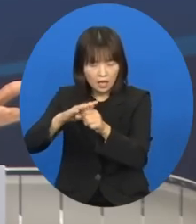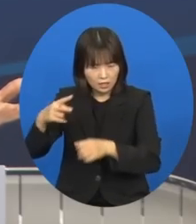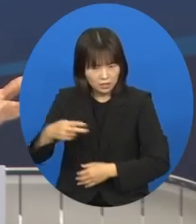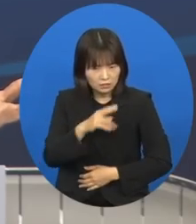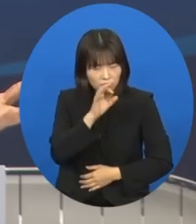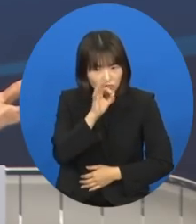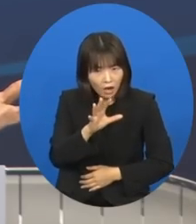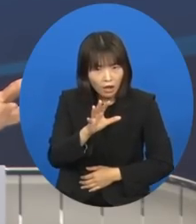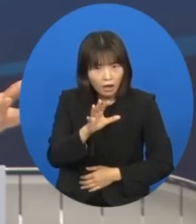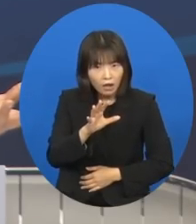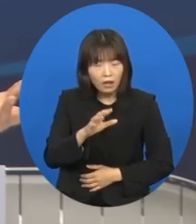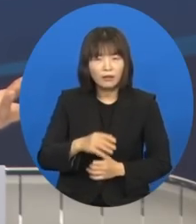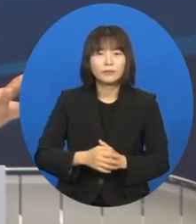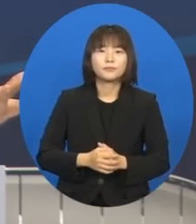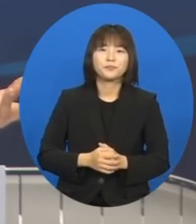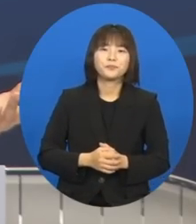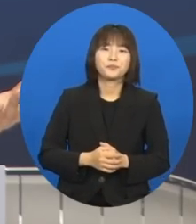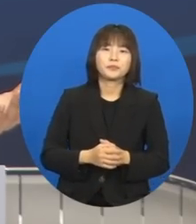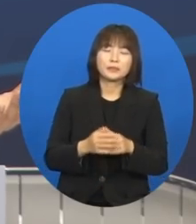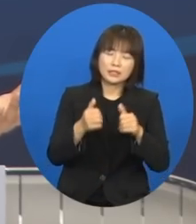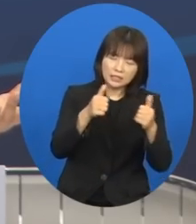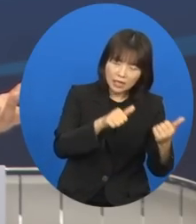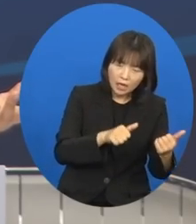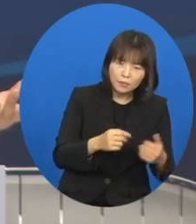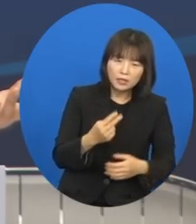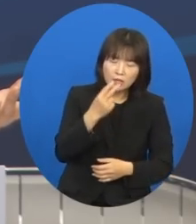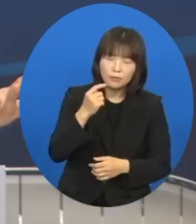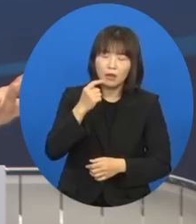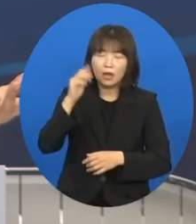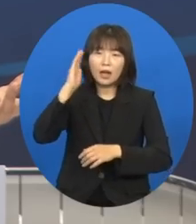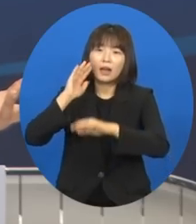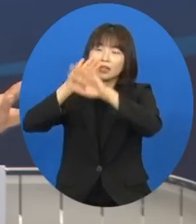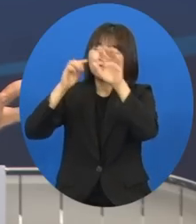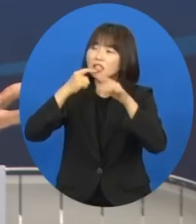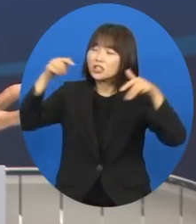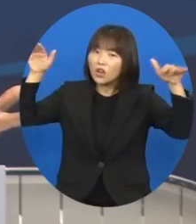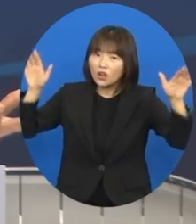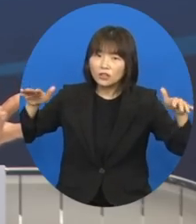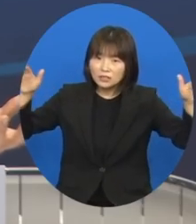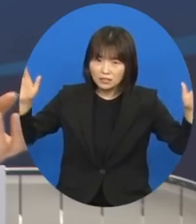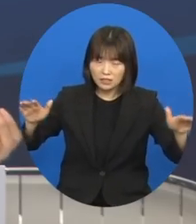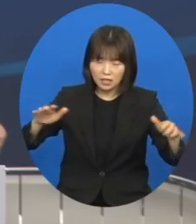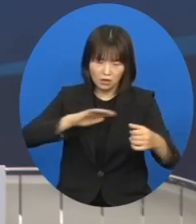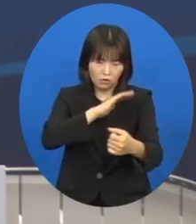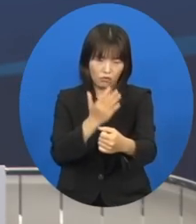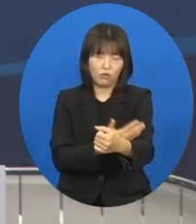사망이나 생명이나 와우, 하늘에 있는 천사들, 권세자들,